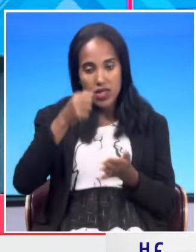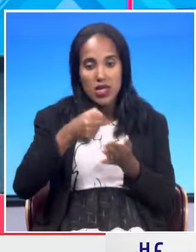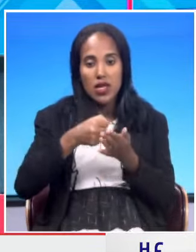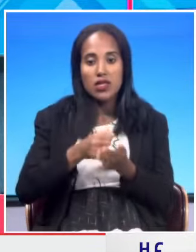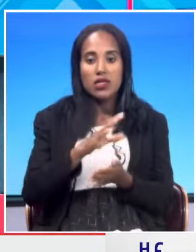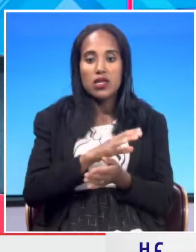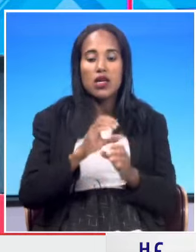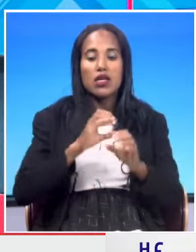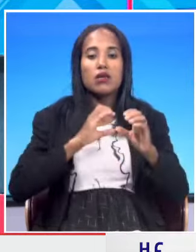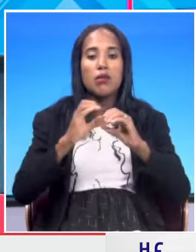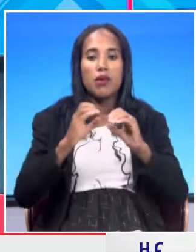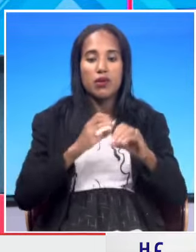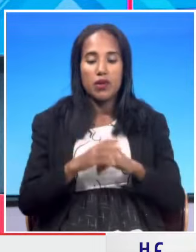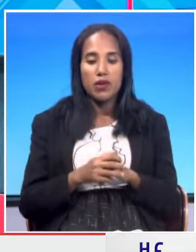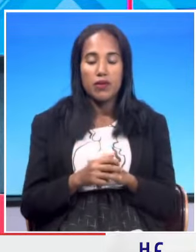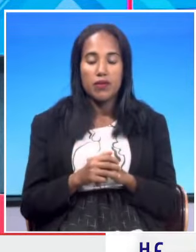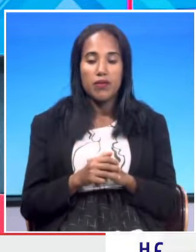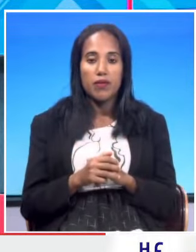ከጸደቀና ከተግባባንበት